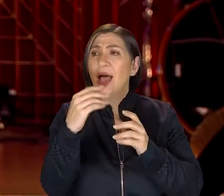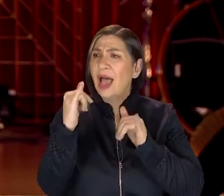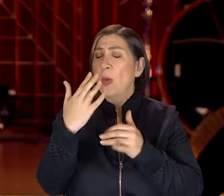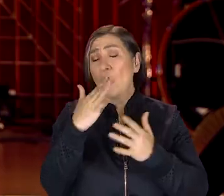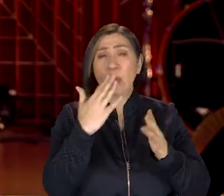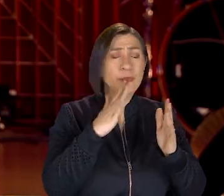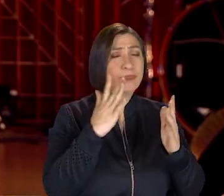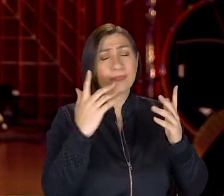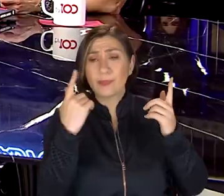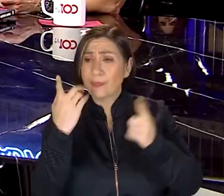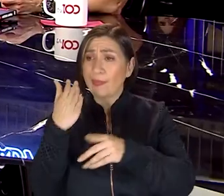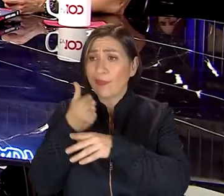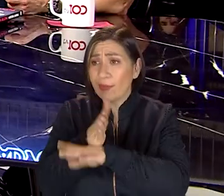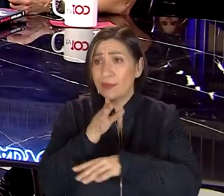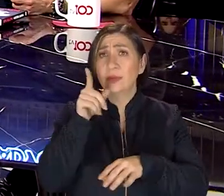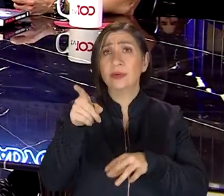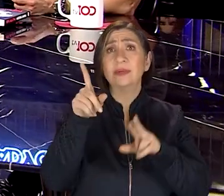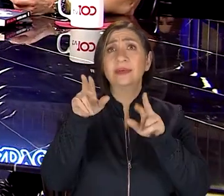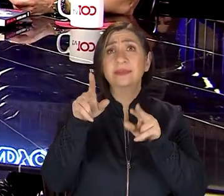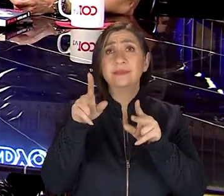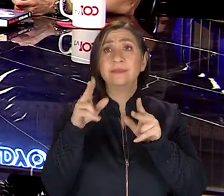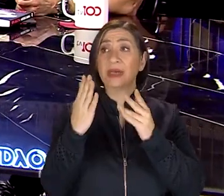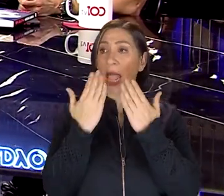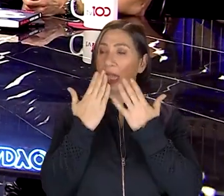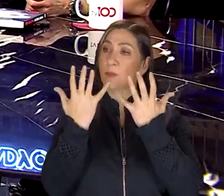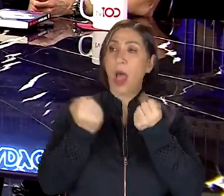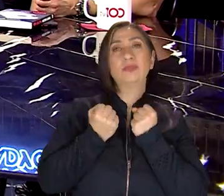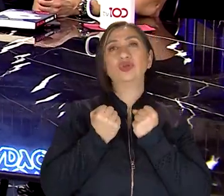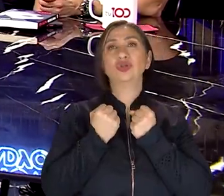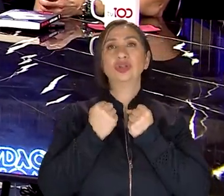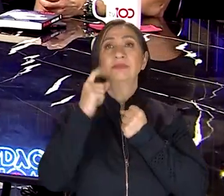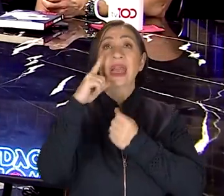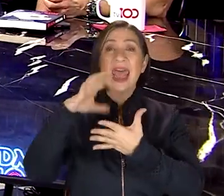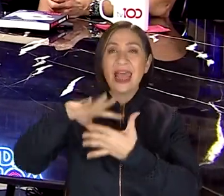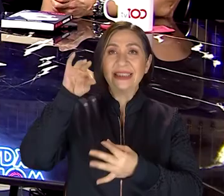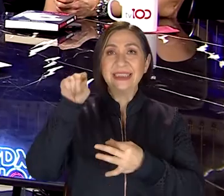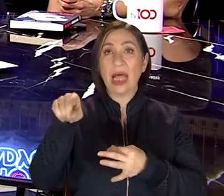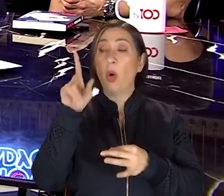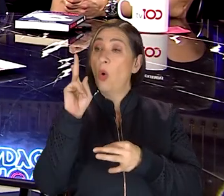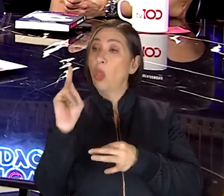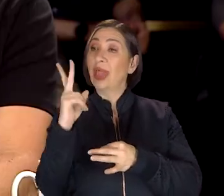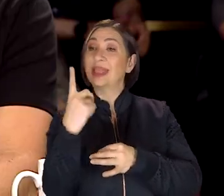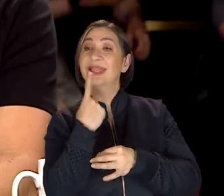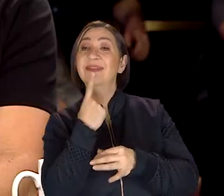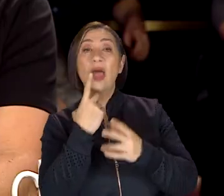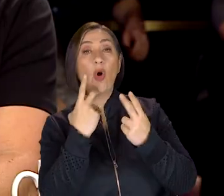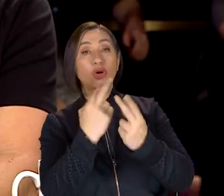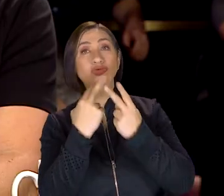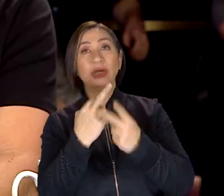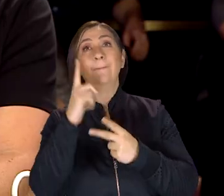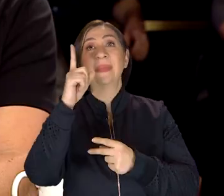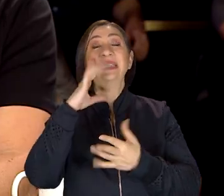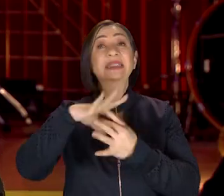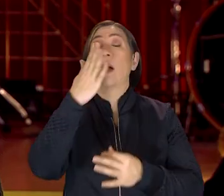yoktu. Gerçekten onlar gibi eğitimli bir insan, onların dilinde konuşan